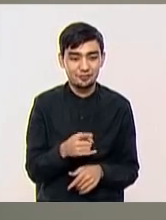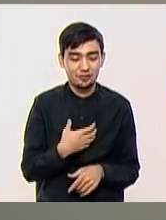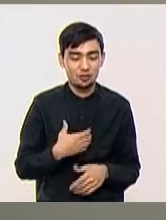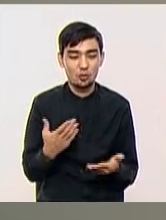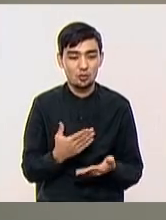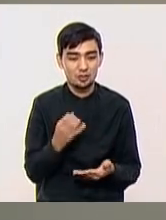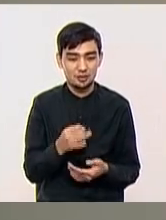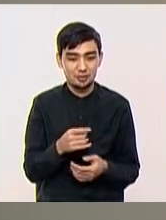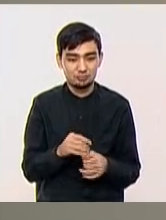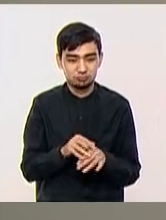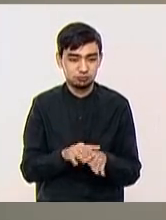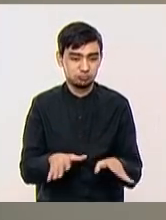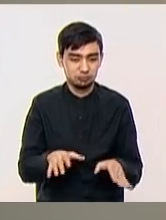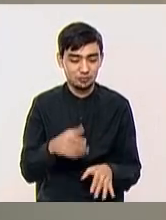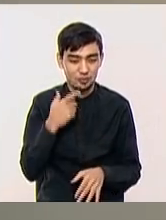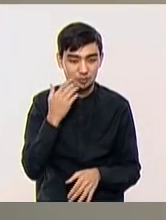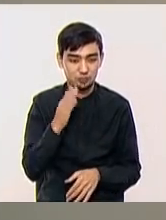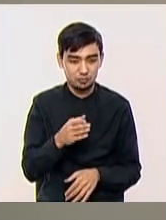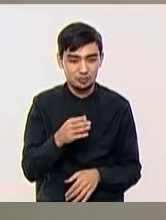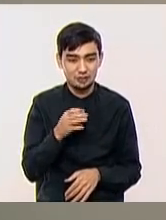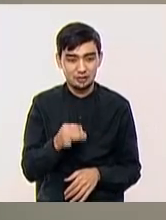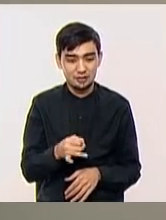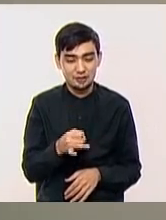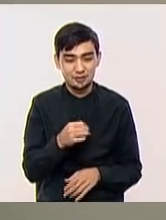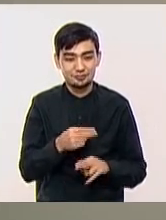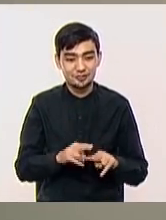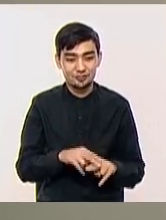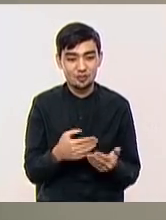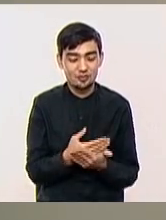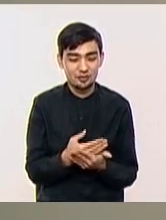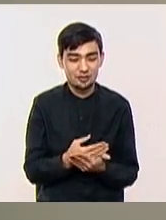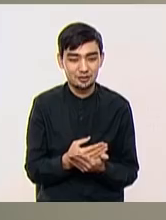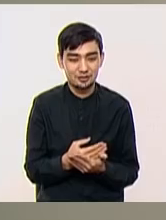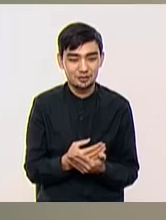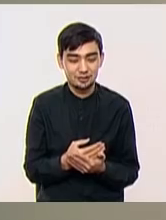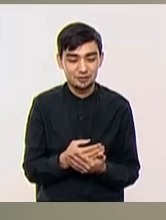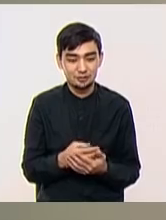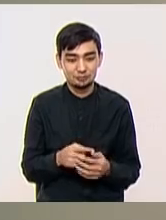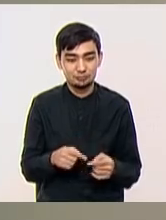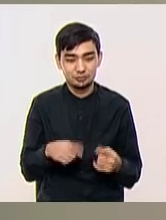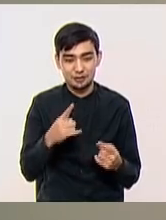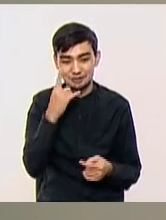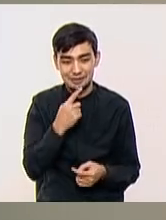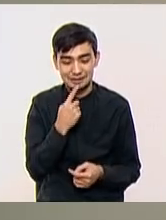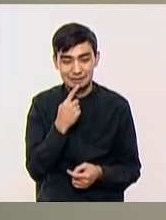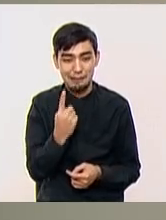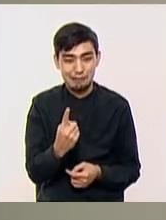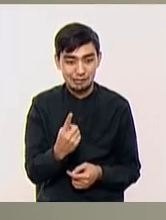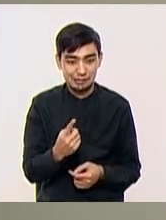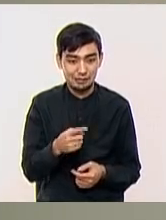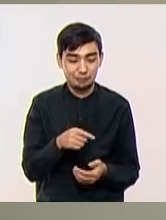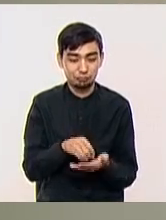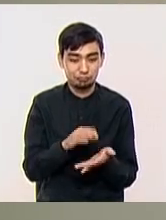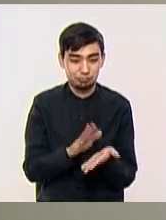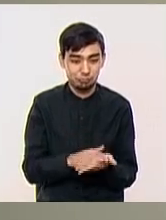аясы жан-жақты тарылып бара жатқан кезде, бұл ақпарат былай кирилл жазуында бір ғана қазақ тілінде тұрса, бұл